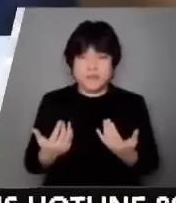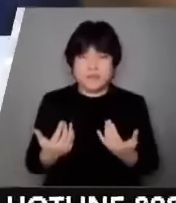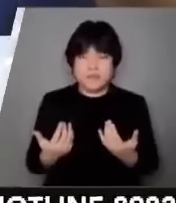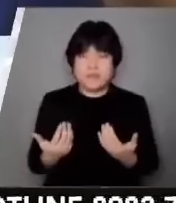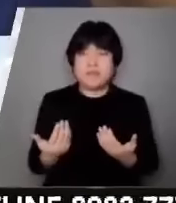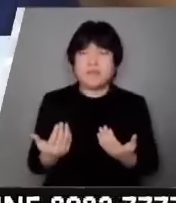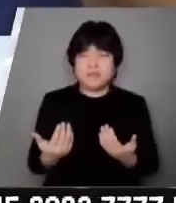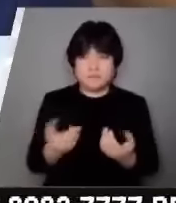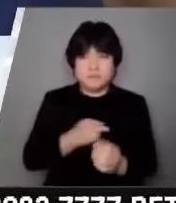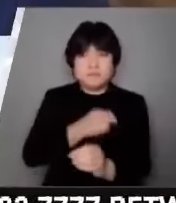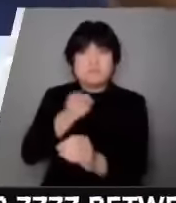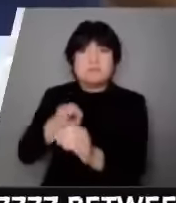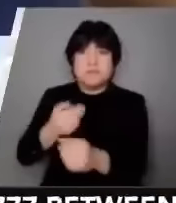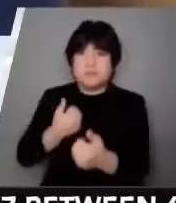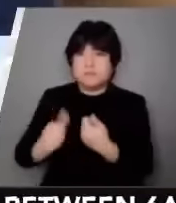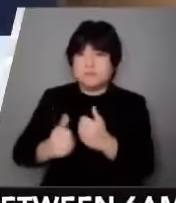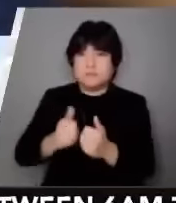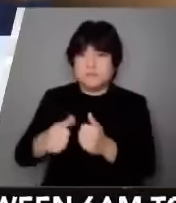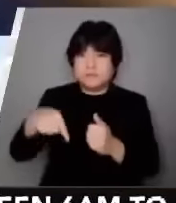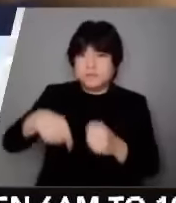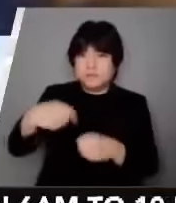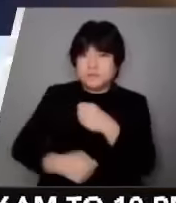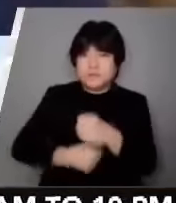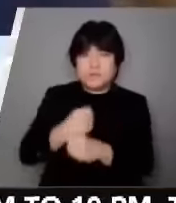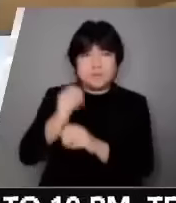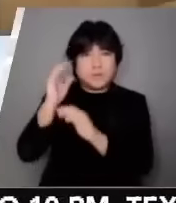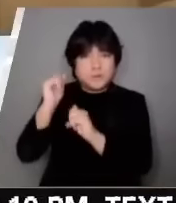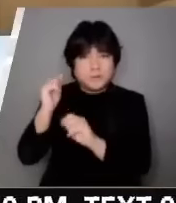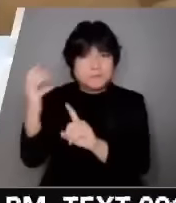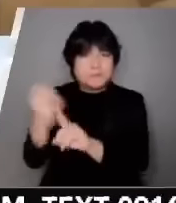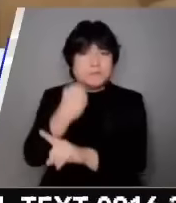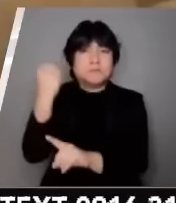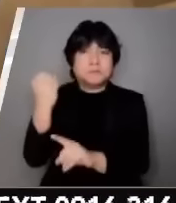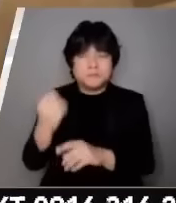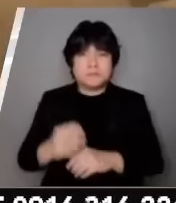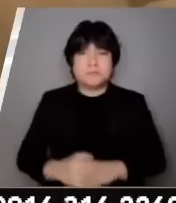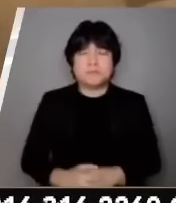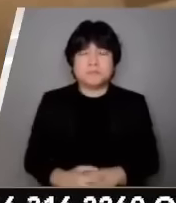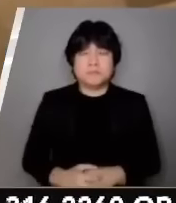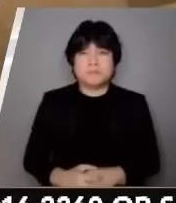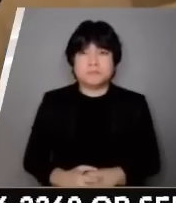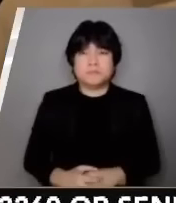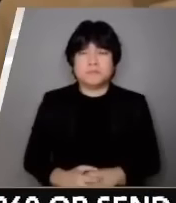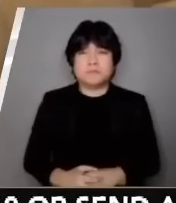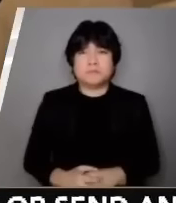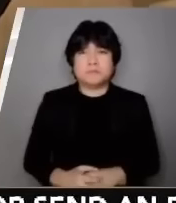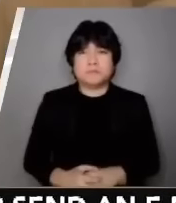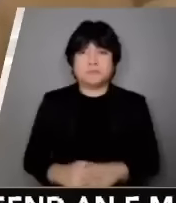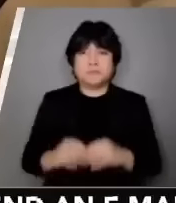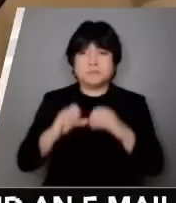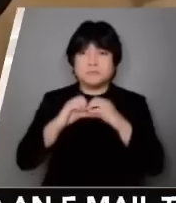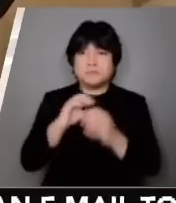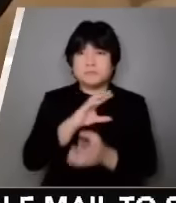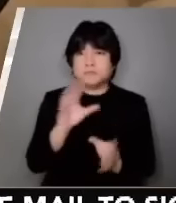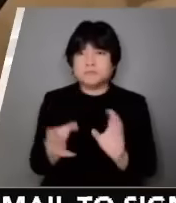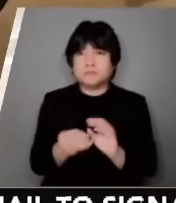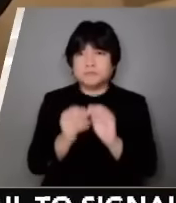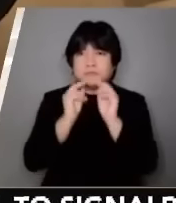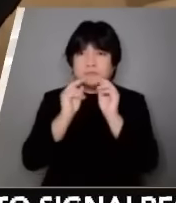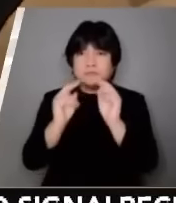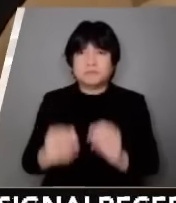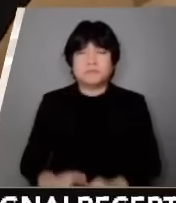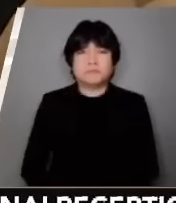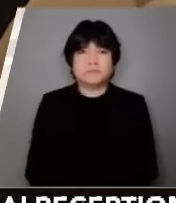take part in this year and hopefully I'll be able to retain my world ranking. Jamie Santos, nagbabalita para sa GMA Integrated News.